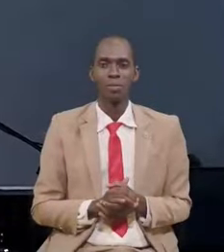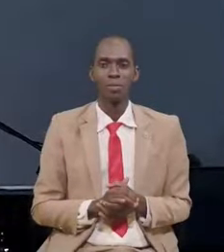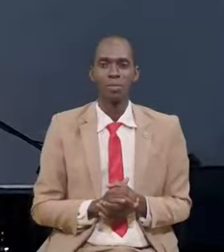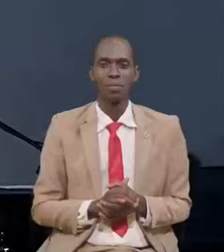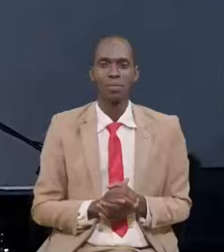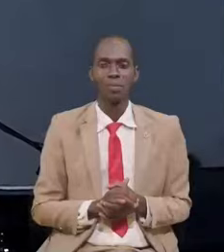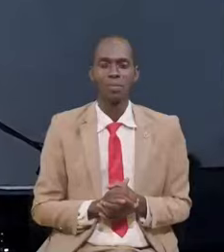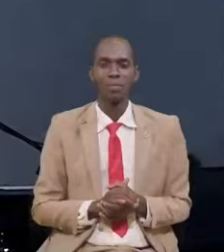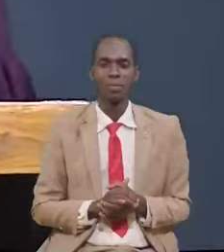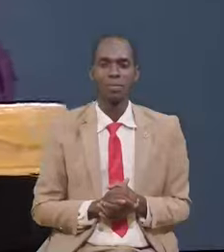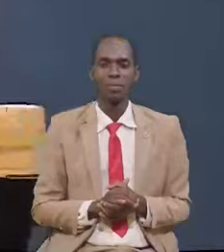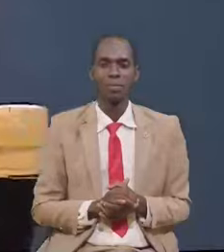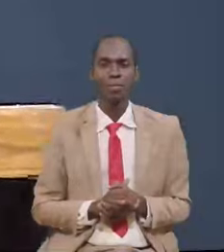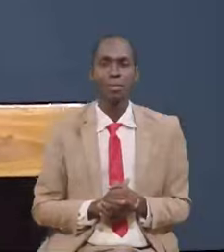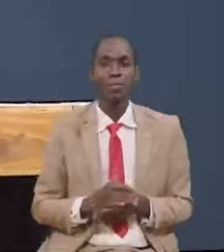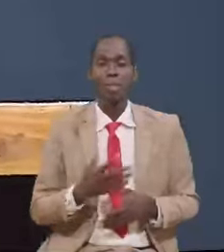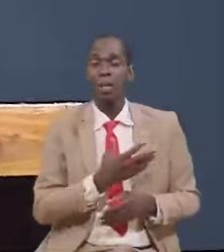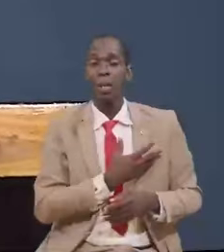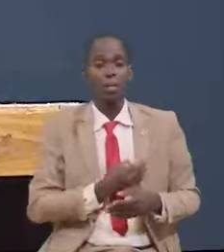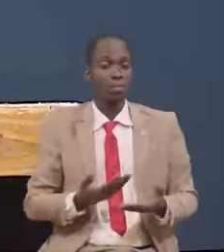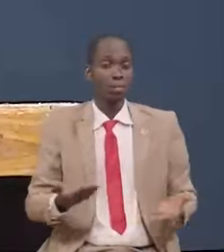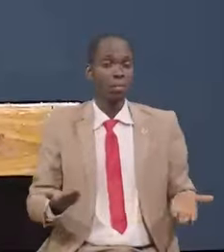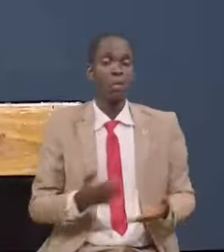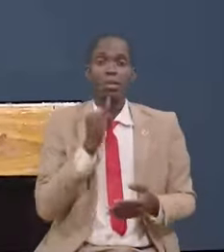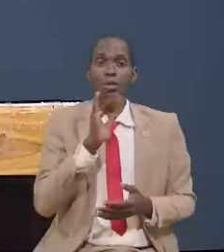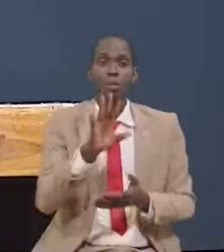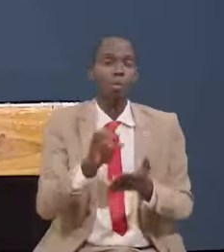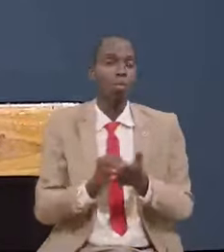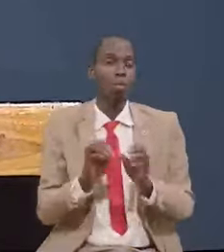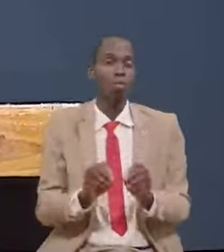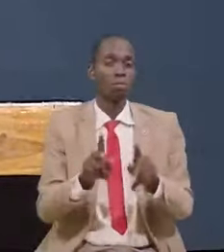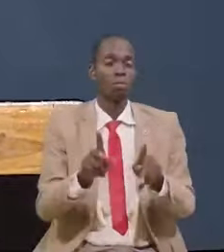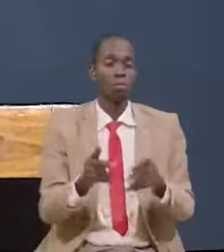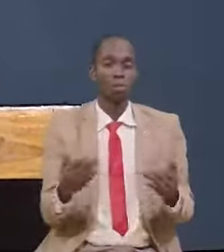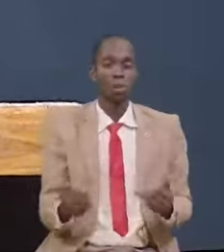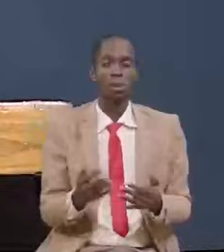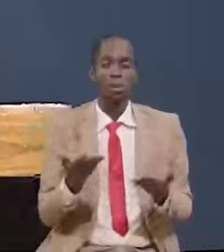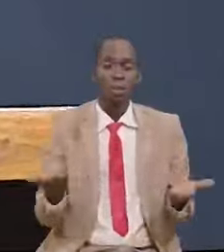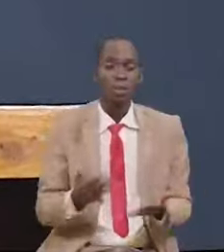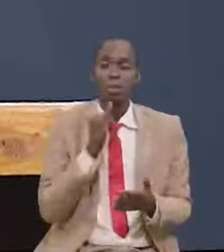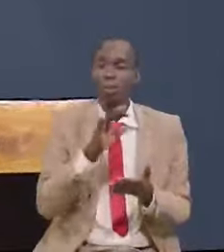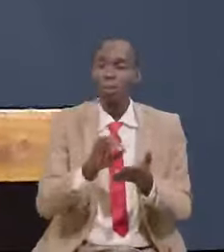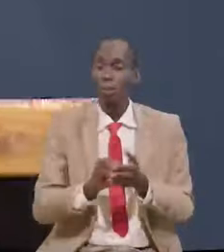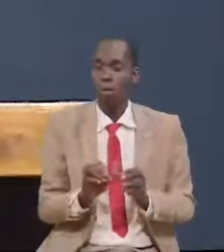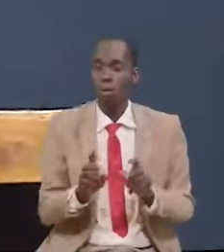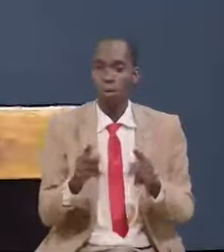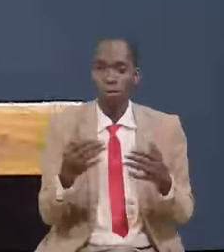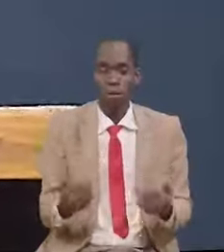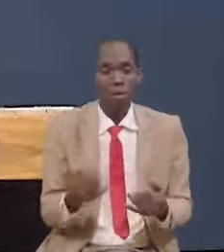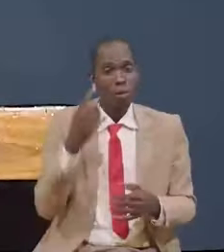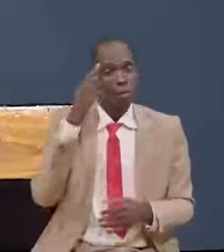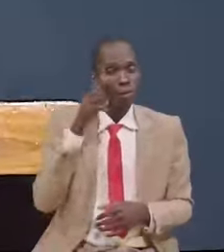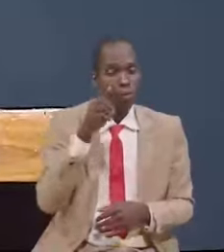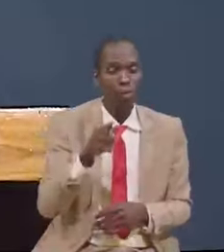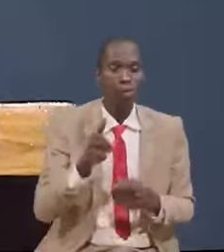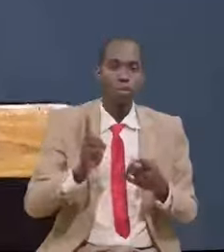et en tout temps. Alors voici ta chance. Voici ton privilège. Pour que tu ouvres